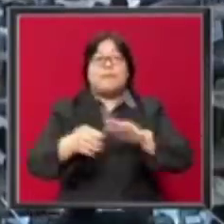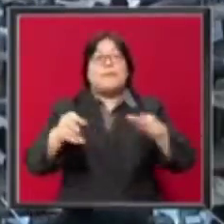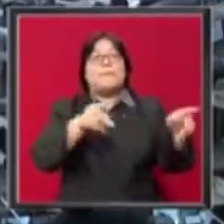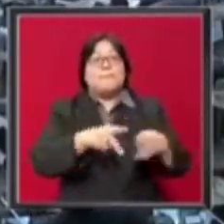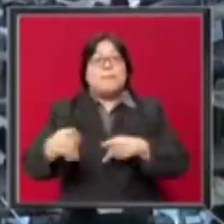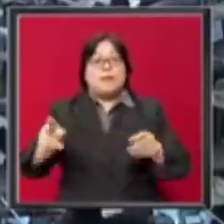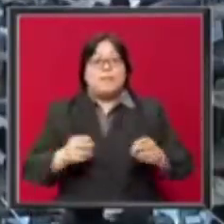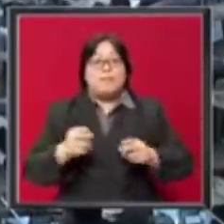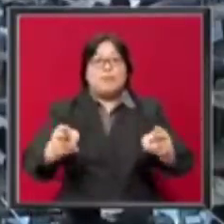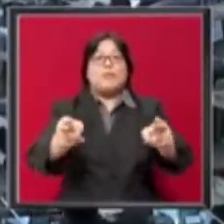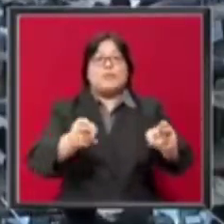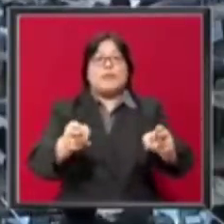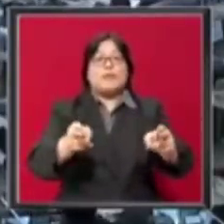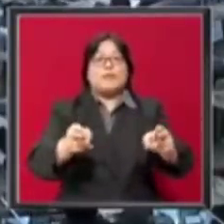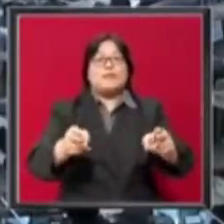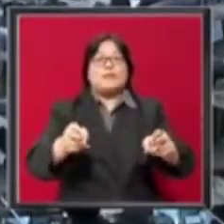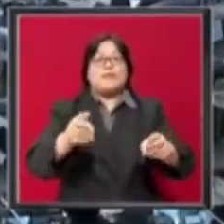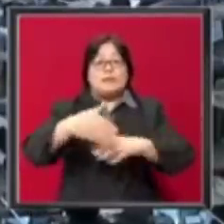Hud-hud lah.